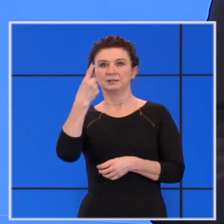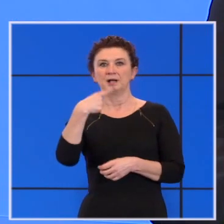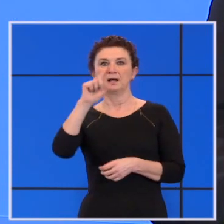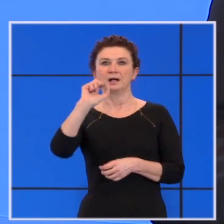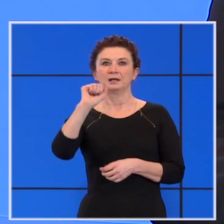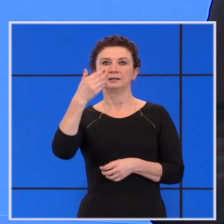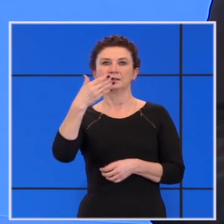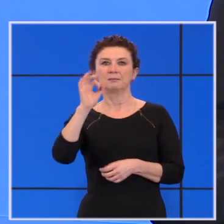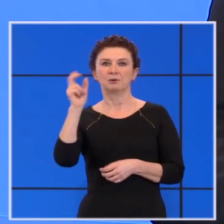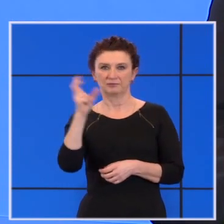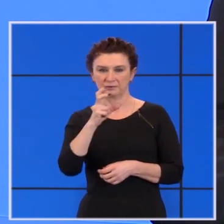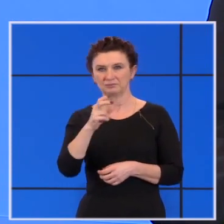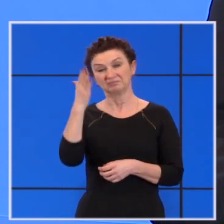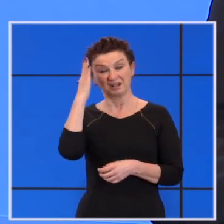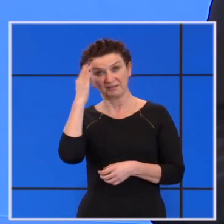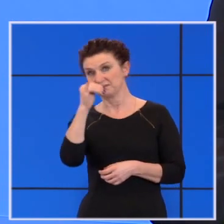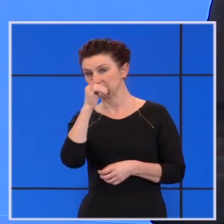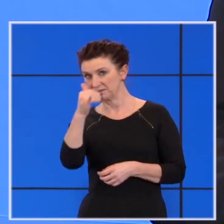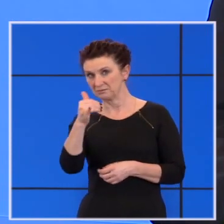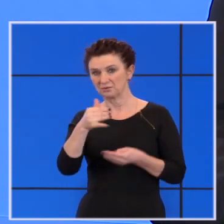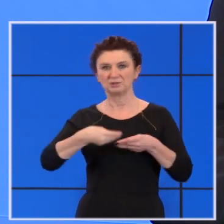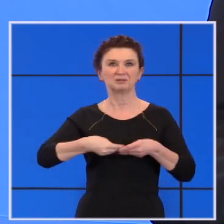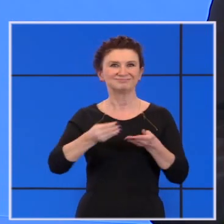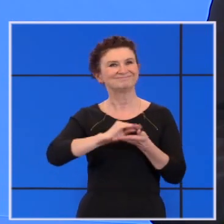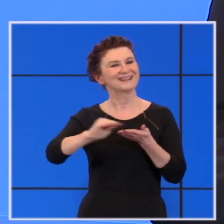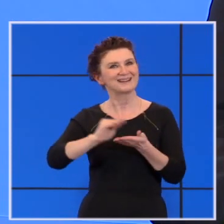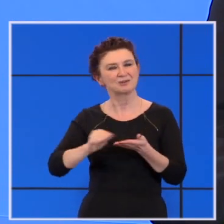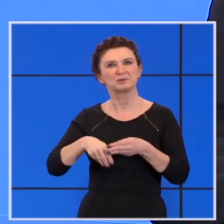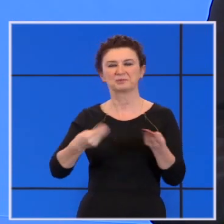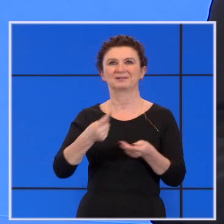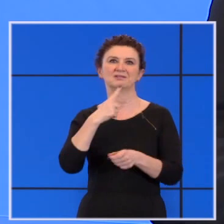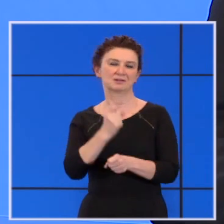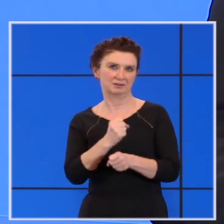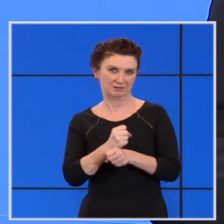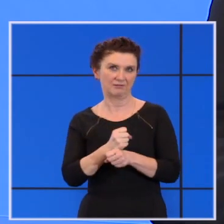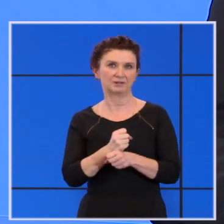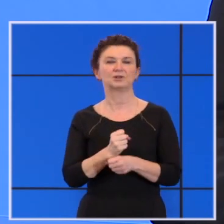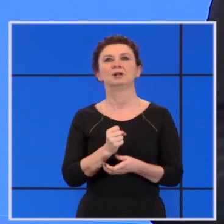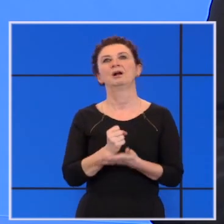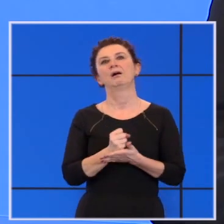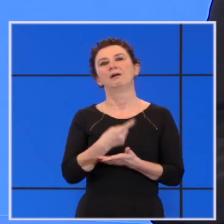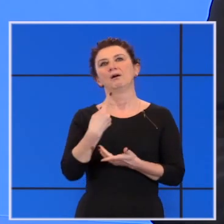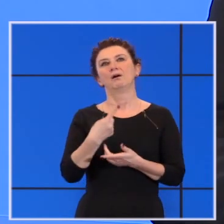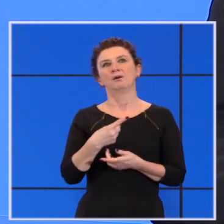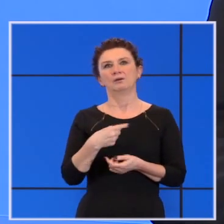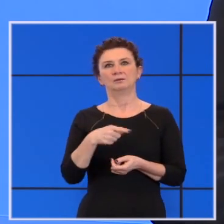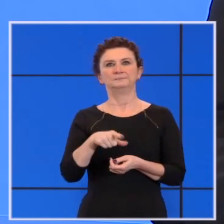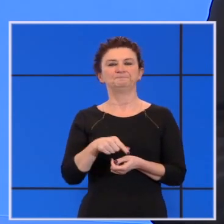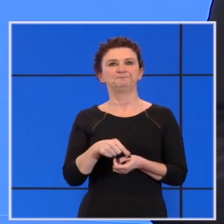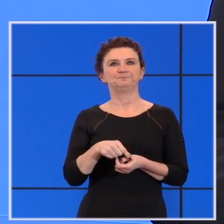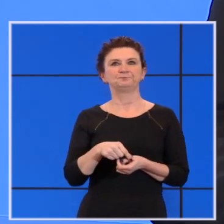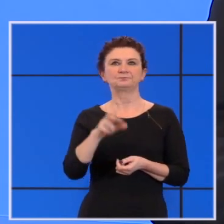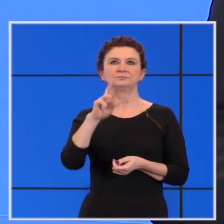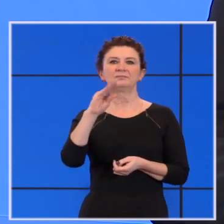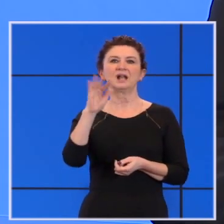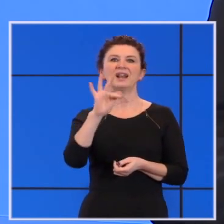referendum, chociażby ze względów prawnych. W prawie obowiązującym jest tak, że po 9 miesiącach można ogłosić referendum.